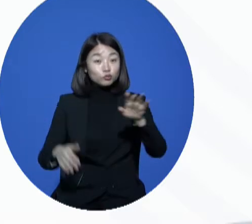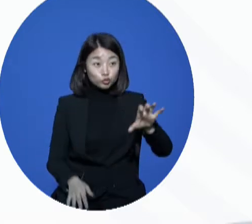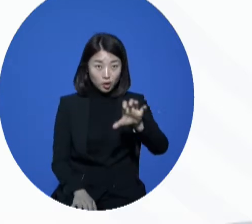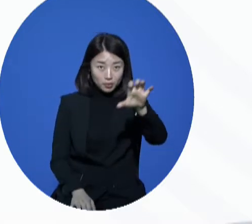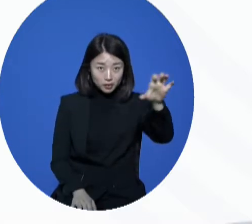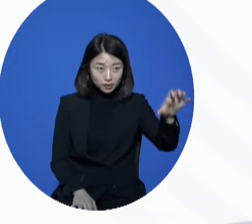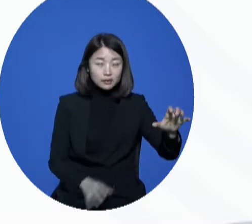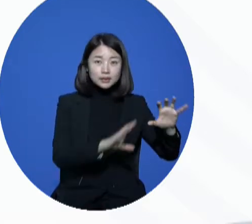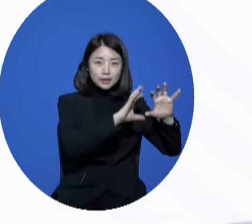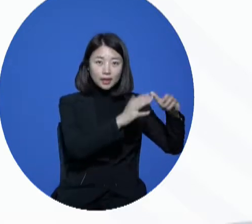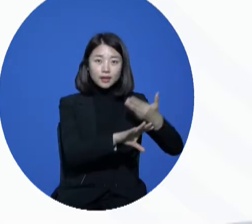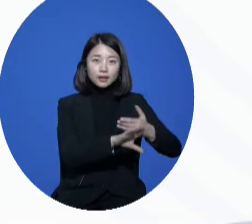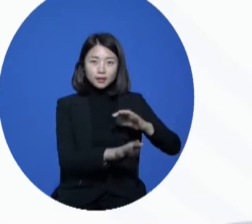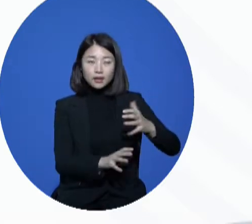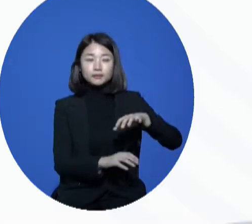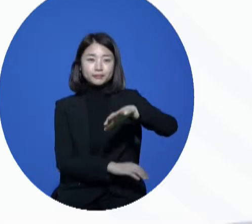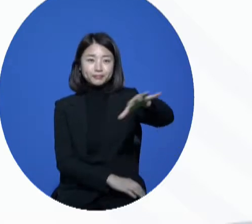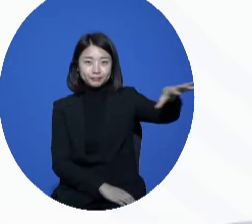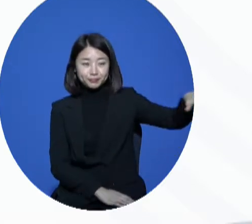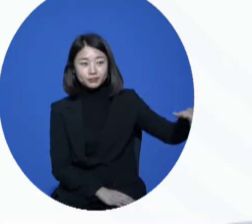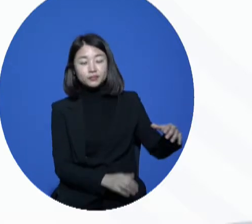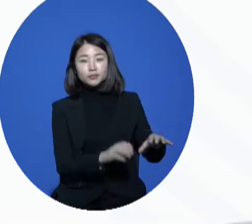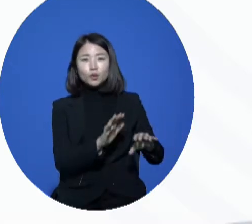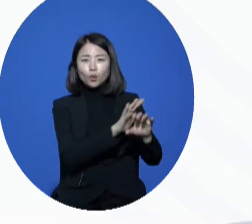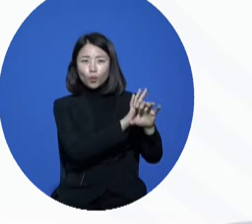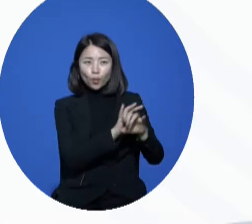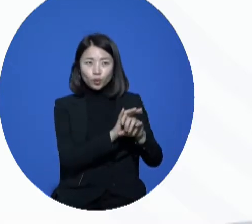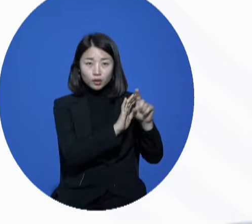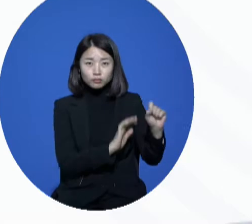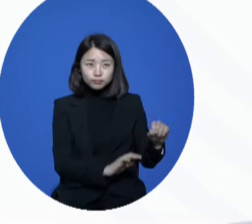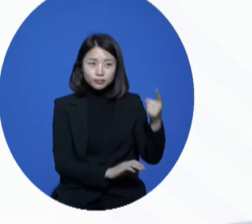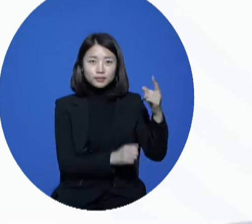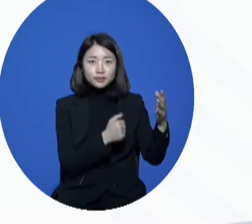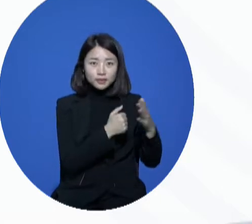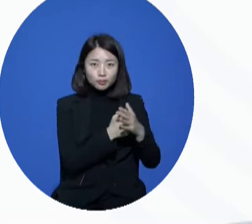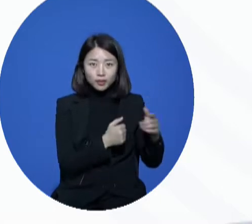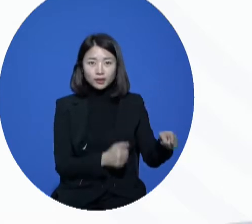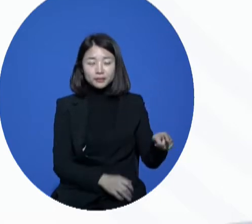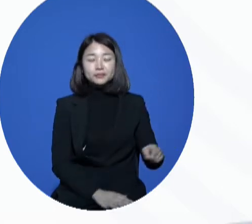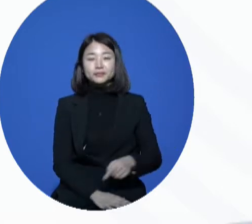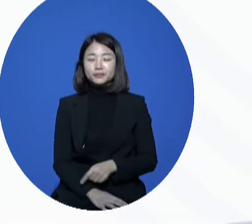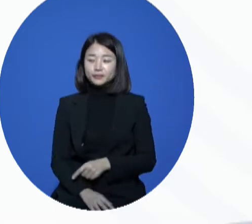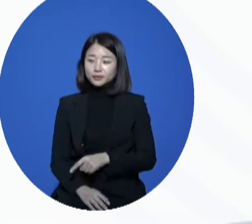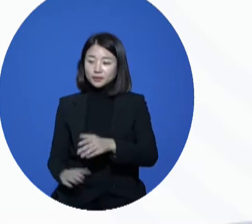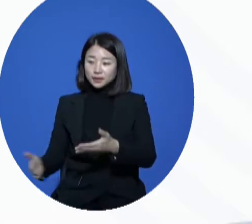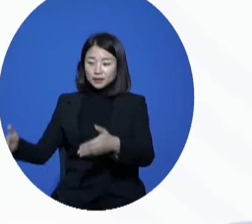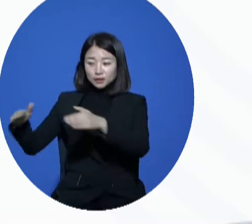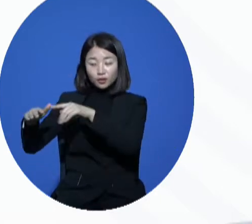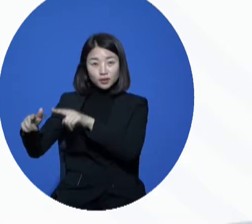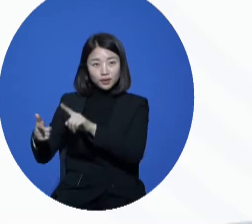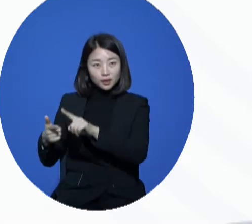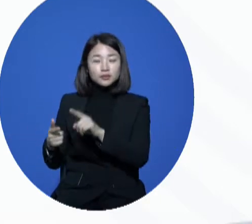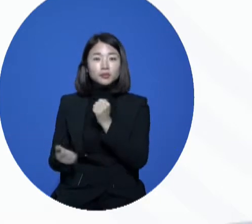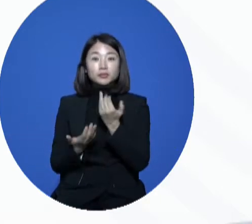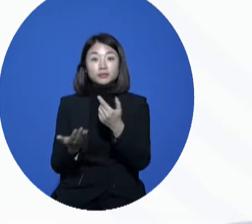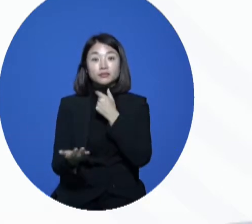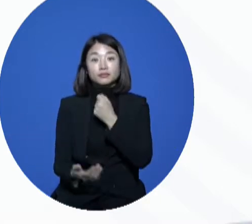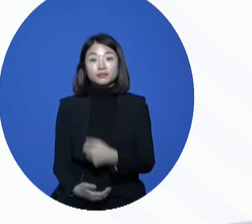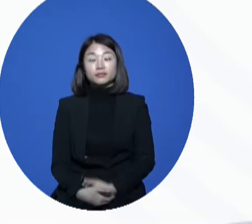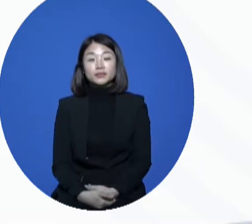유럽에서 전 세계적으로 코로나가 닥치면서 어떤 상황이 되었는지